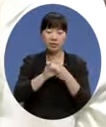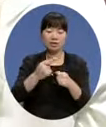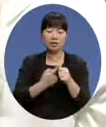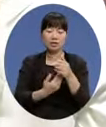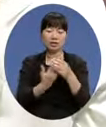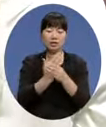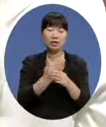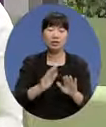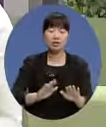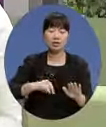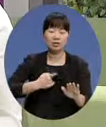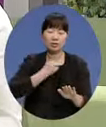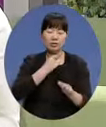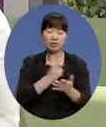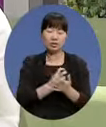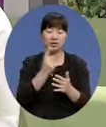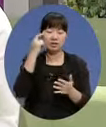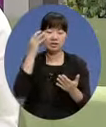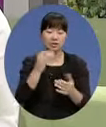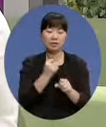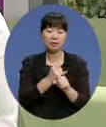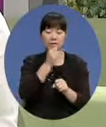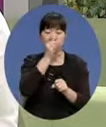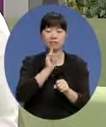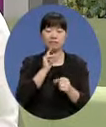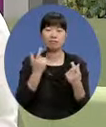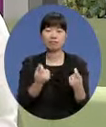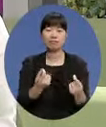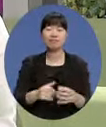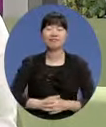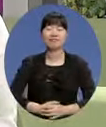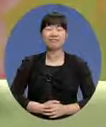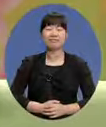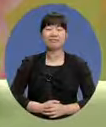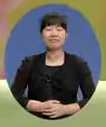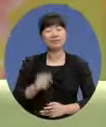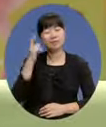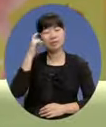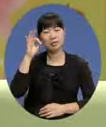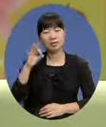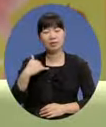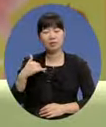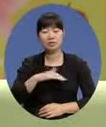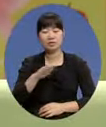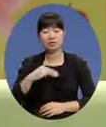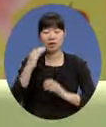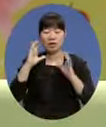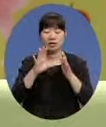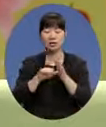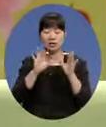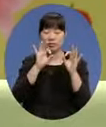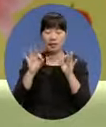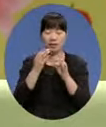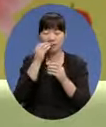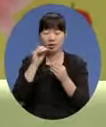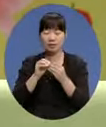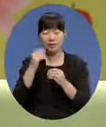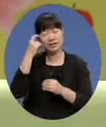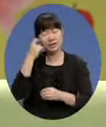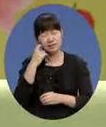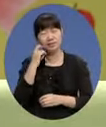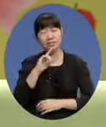저절로 자기의 원칙과 가치관들을 만들어 나갈 수 있는 거죠. 생각해보니까 우리도 어렸을 때 뽀뽀하면 어떤